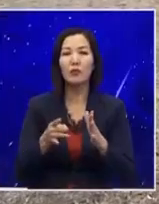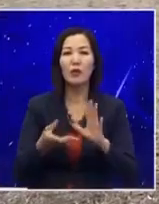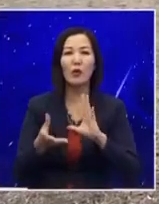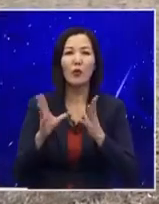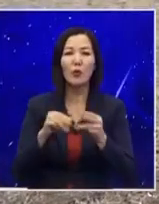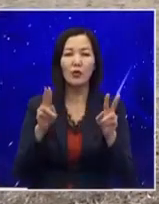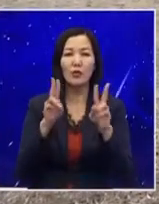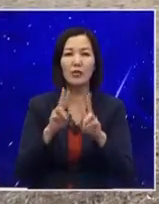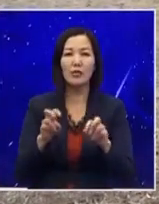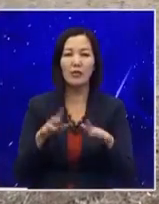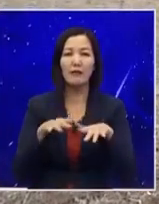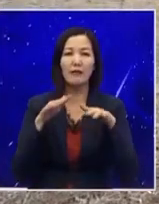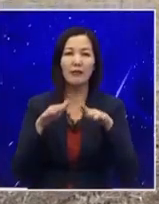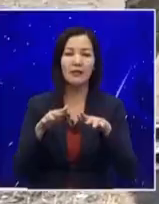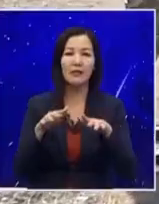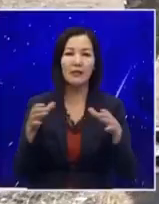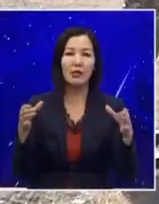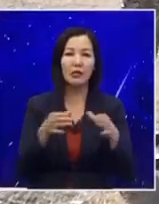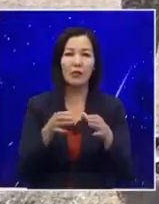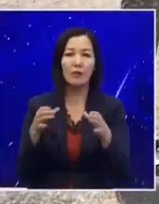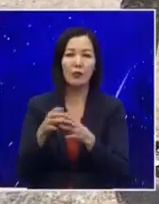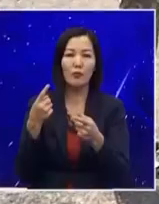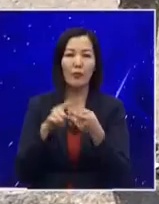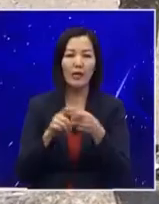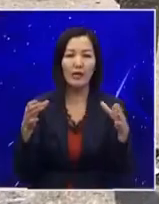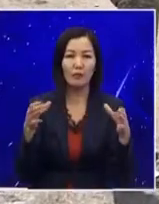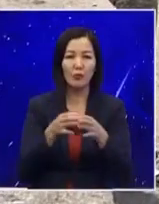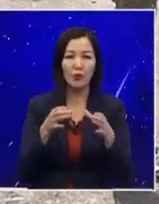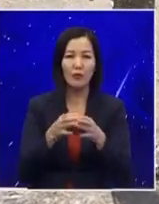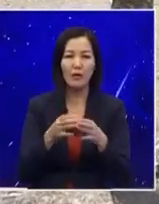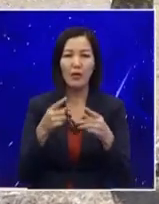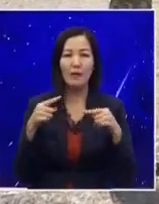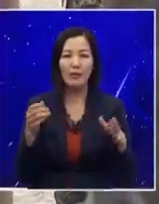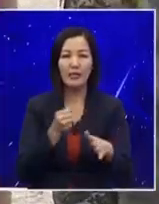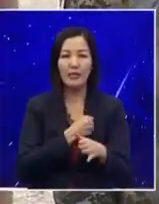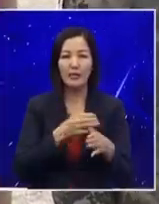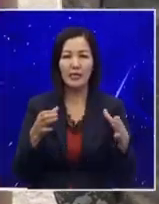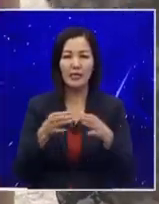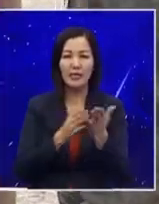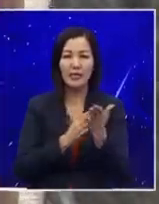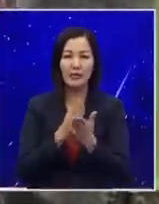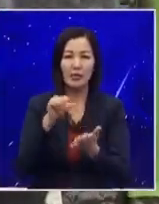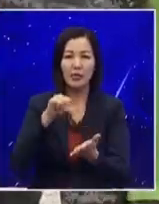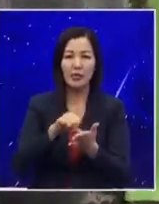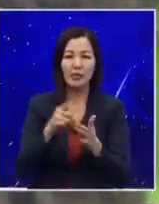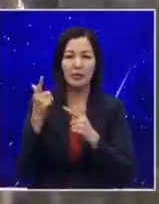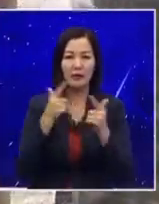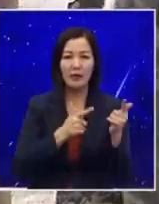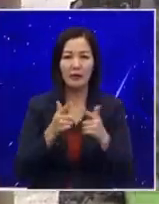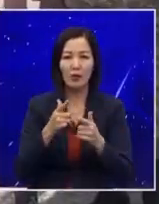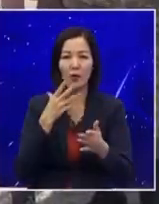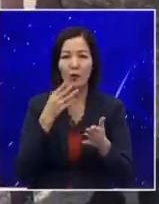десанттық шабылдау бригадасы, байланыс полкі, авиабаза және басқа да әскери қызметшілер қатысады. Әрбір сарбас өзінің дайындығына жеке